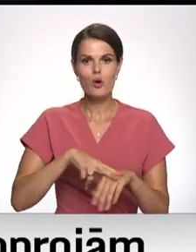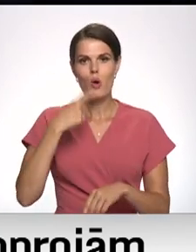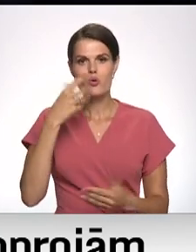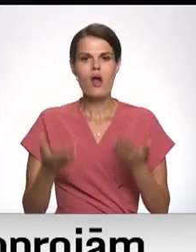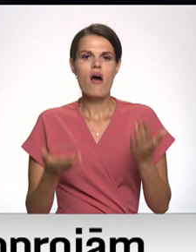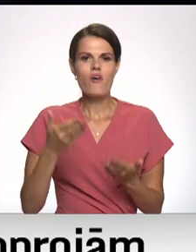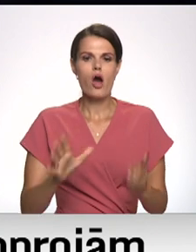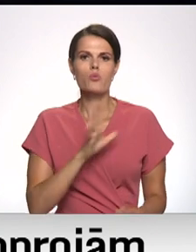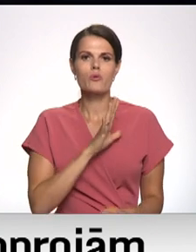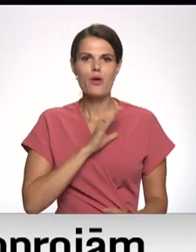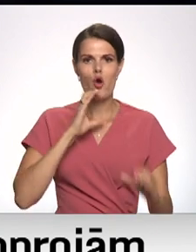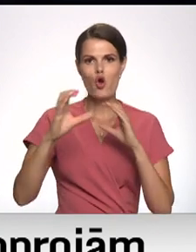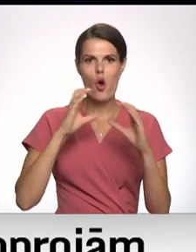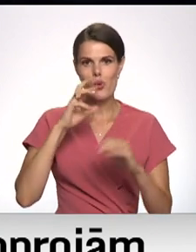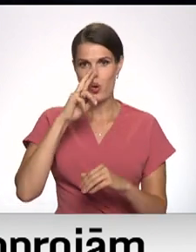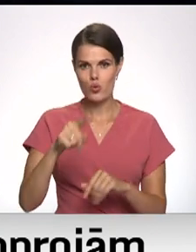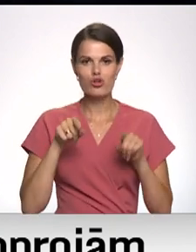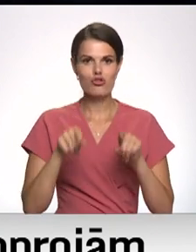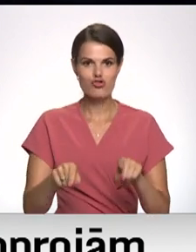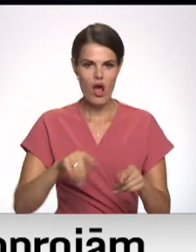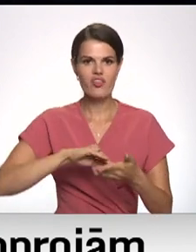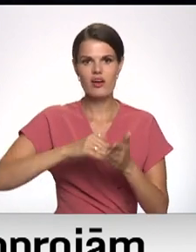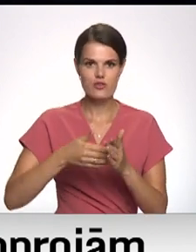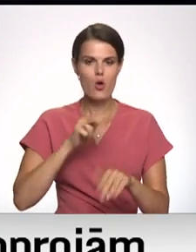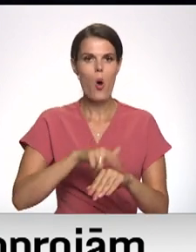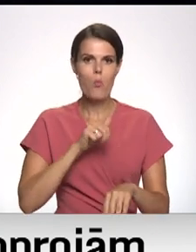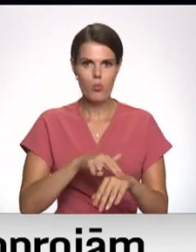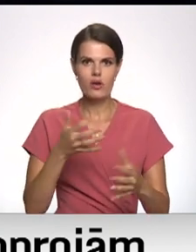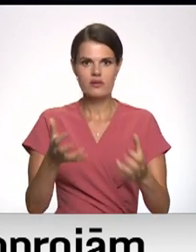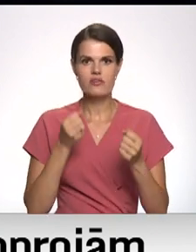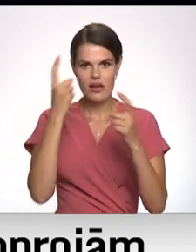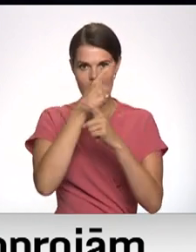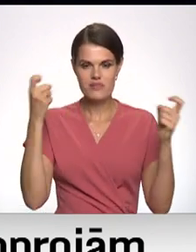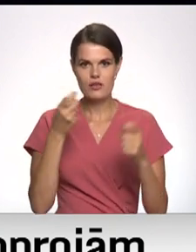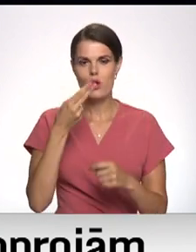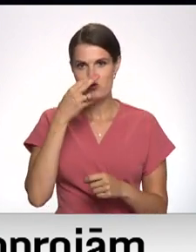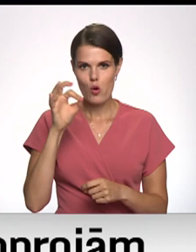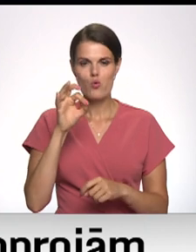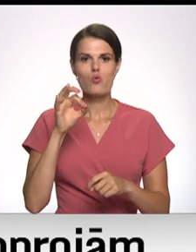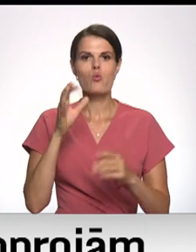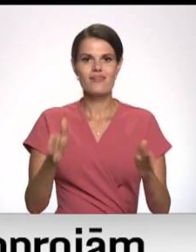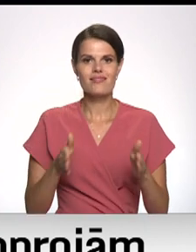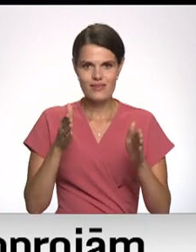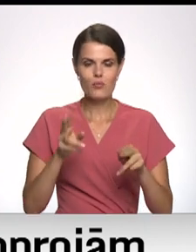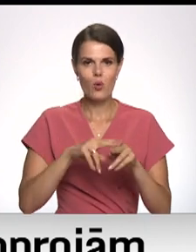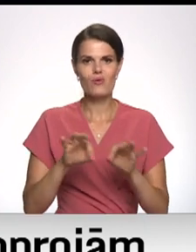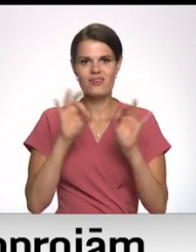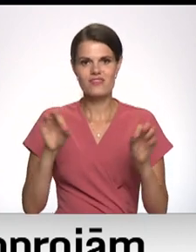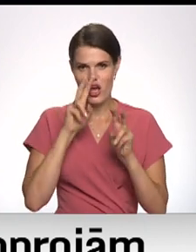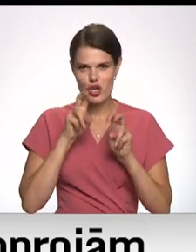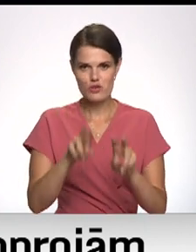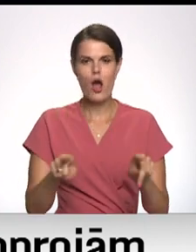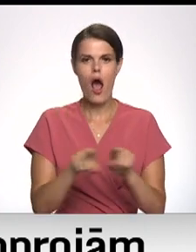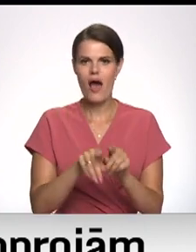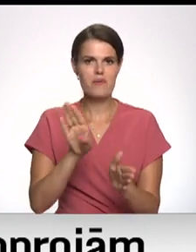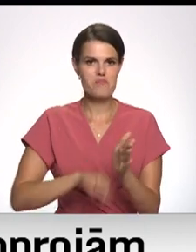bijusi komunikācija. Kļūda, jo šādā situācijā policija saņem ziņas no ārstniecības iestādes un uzsāk izmeklēšanu arī